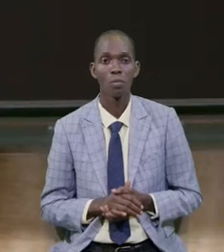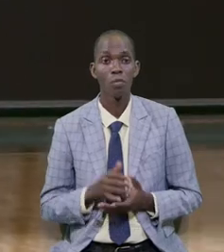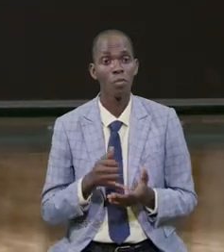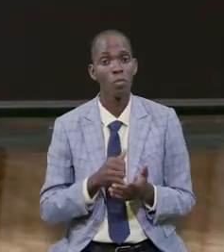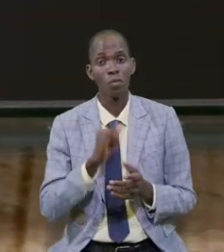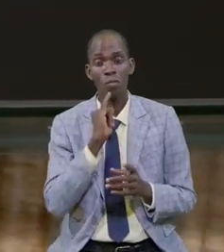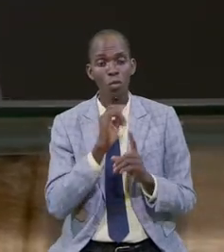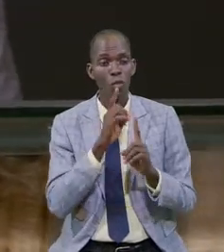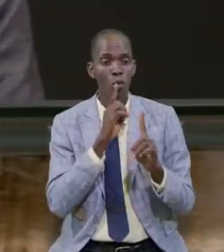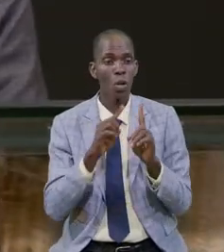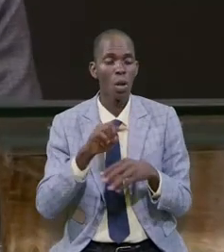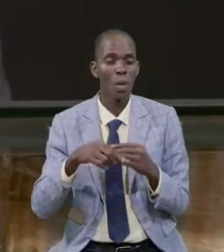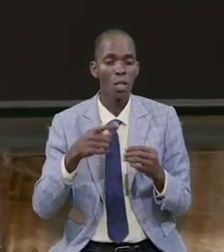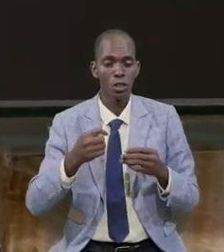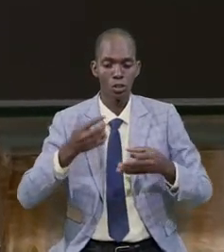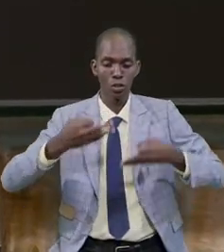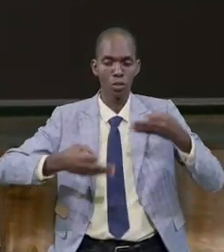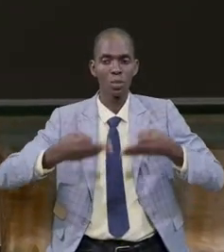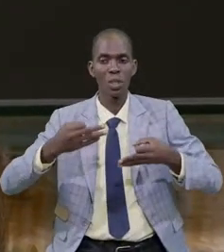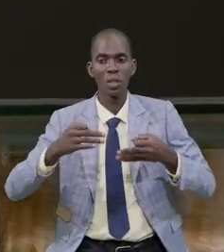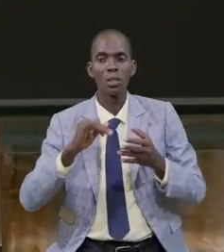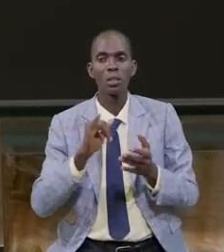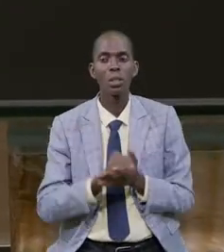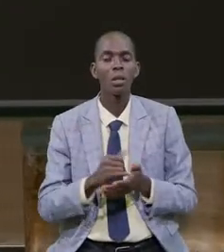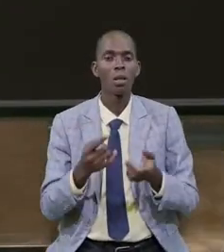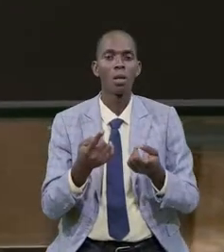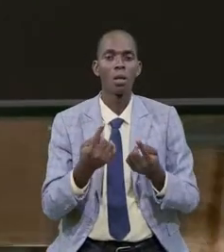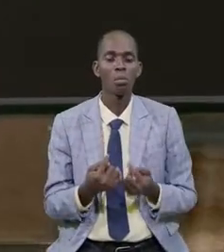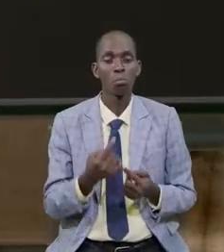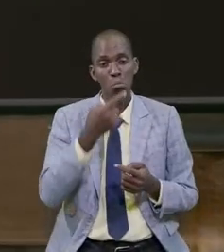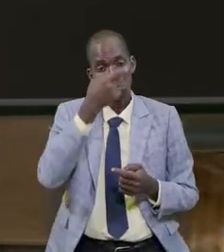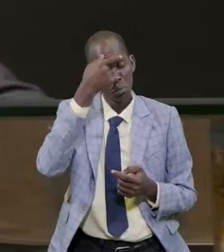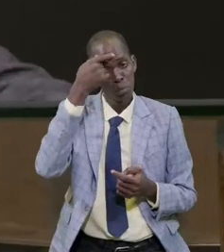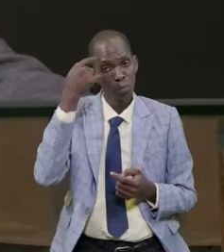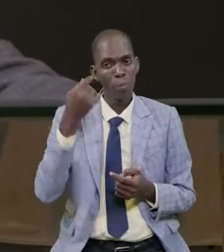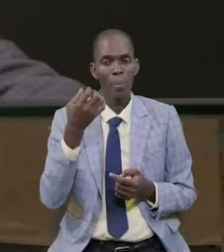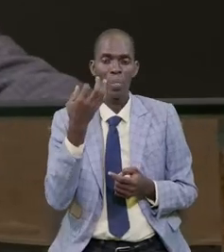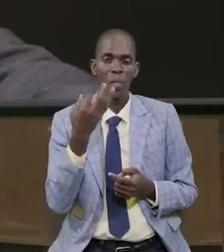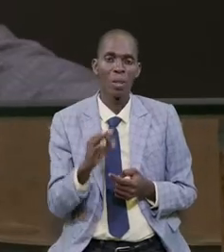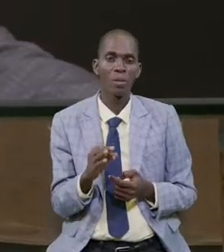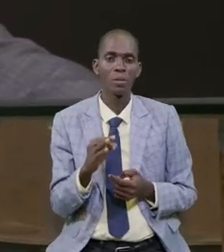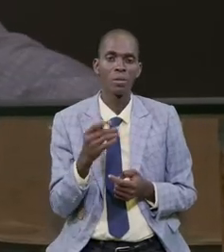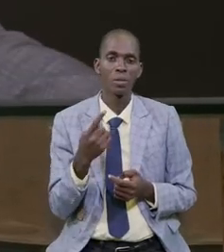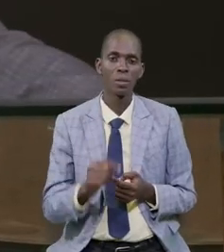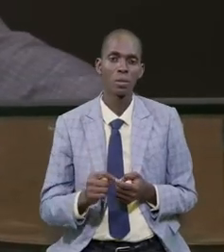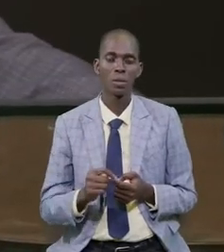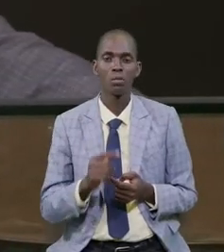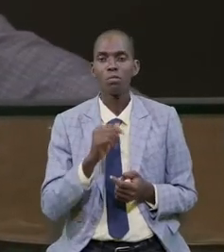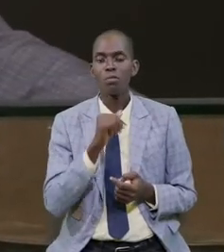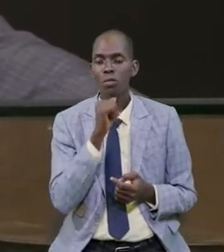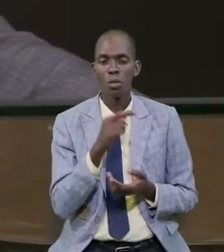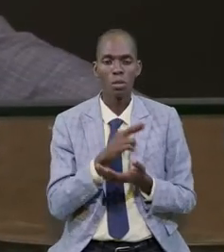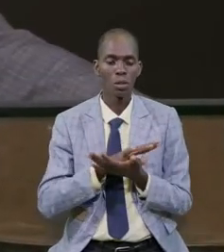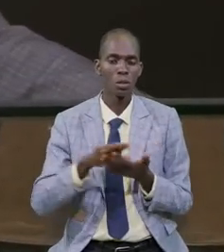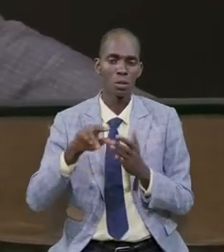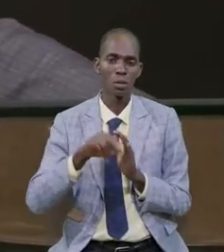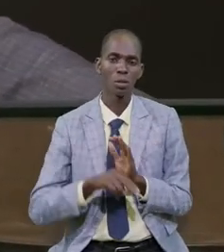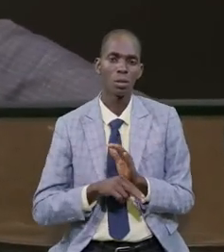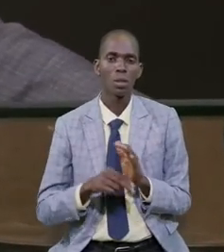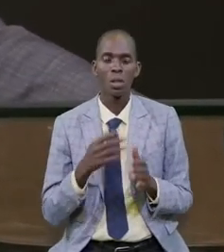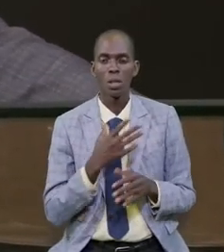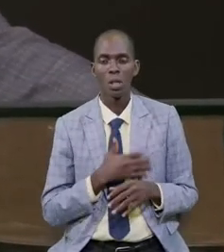Cela parle du jugement qui viendra à cause de